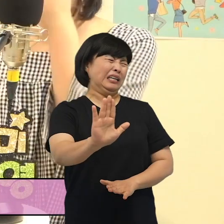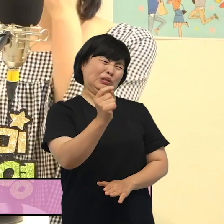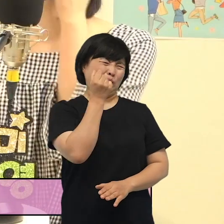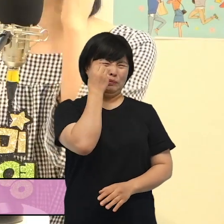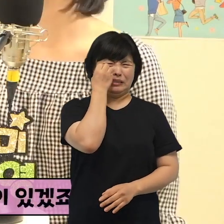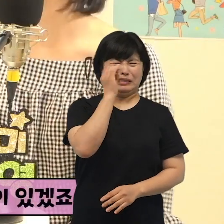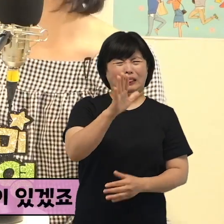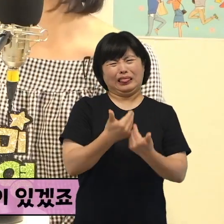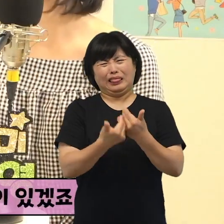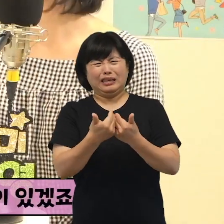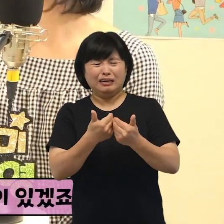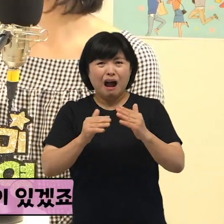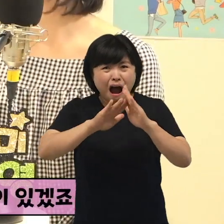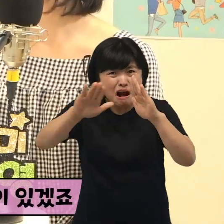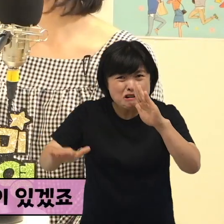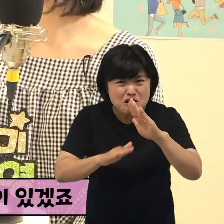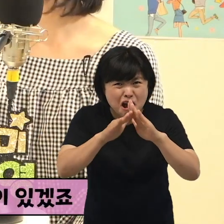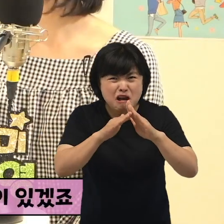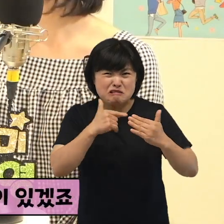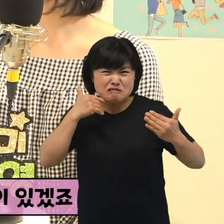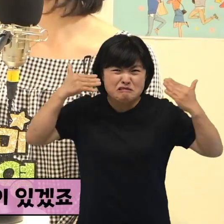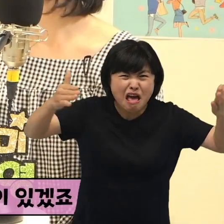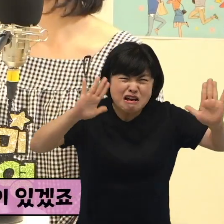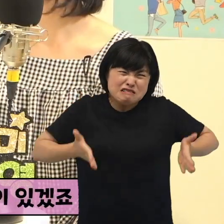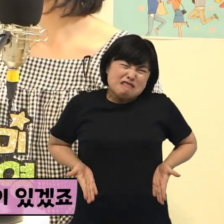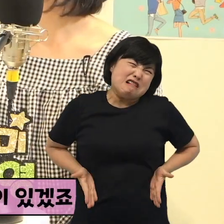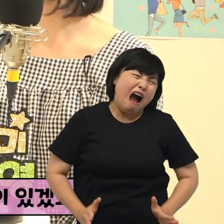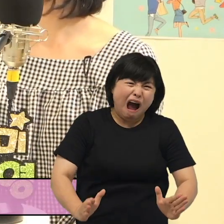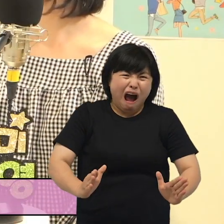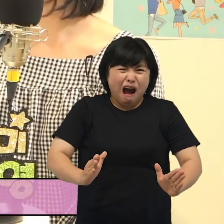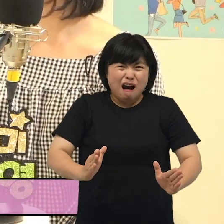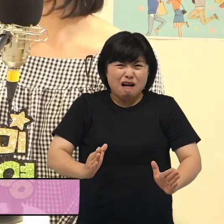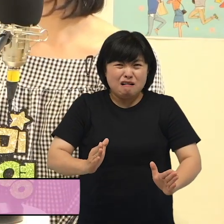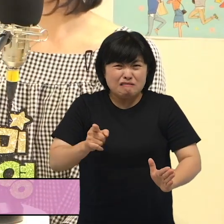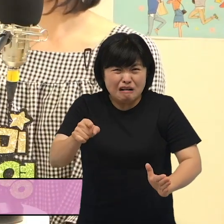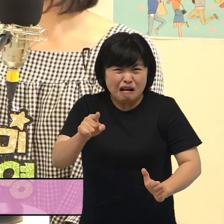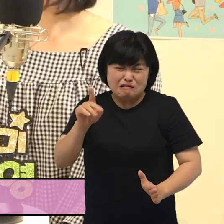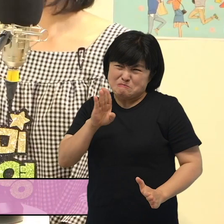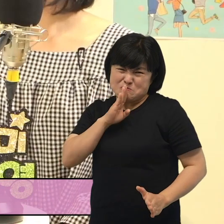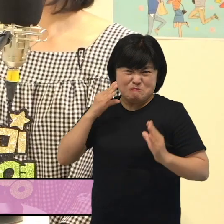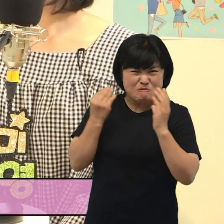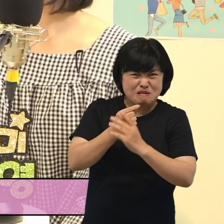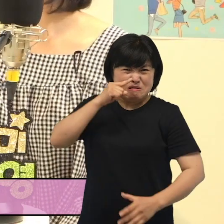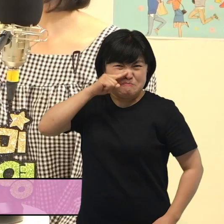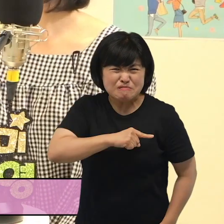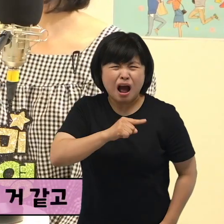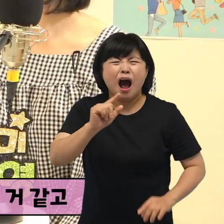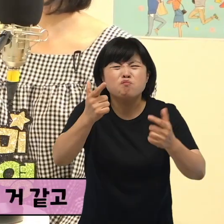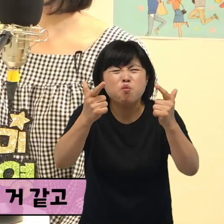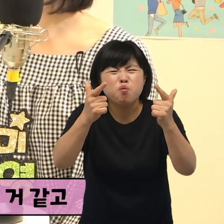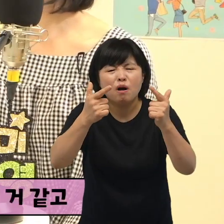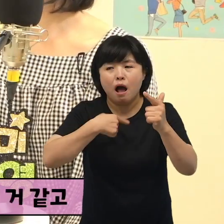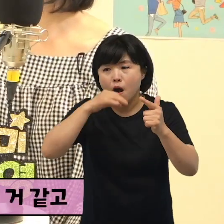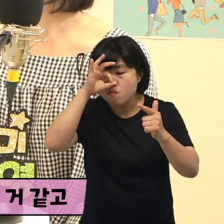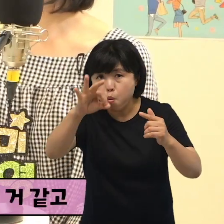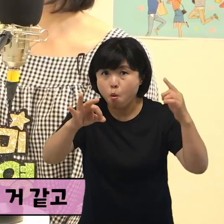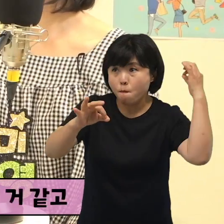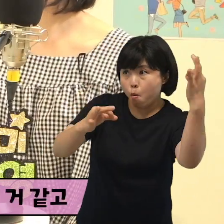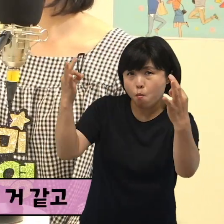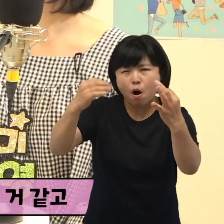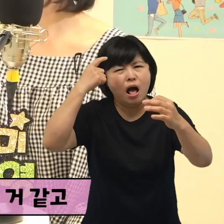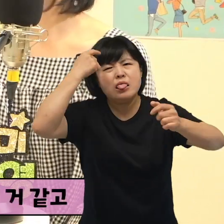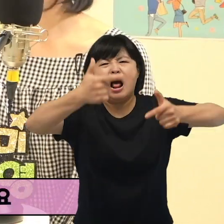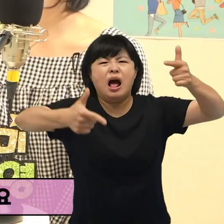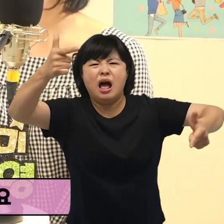그건 좀 아닌 것 같아요. 가정에서의 희생도 출산 이런 것들이 있겠죠. 이게 사실 정말 나쁘고 이런 건 아니고 다 관점의 차이인